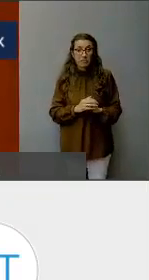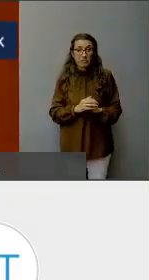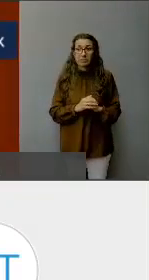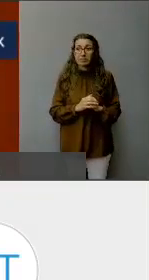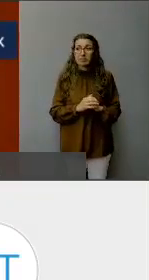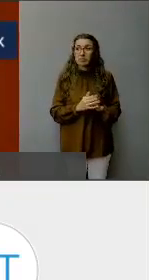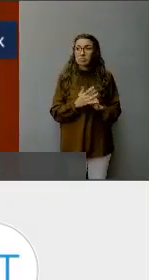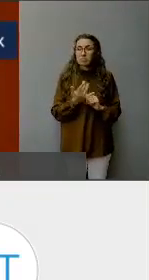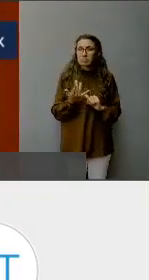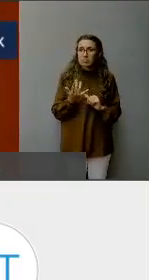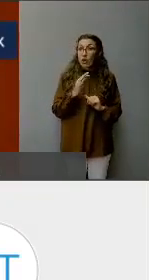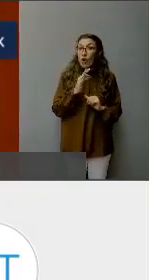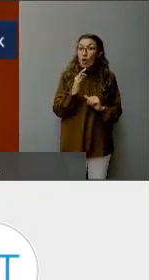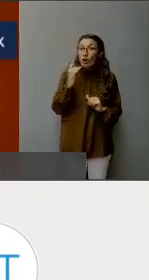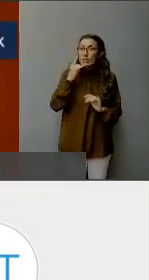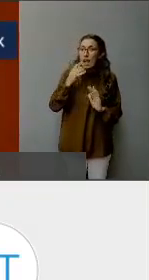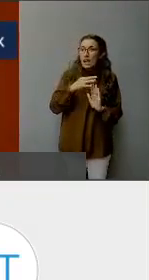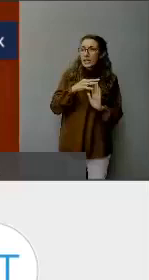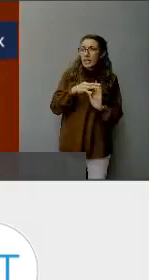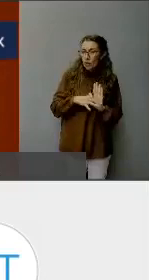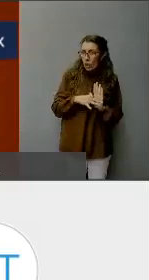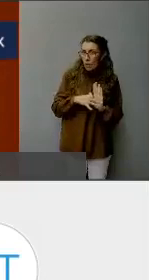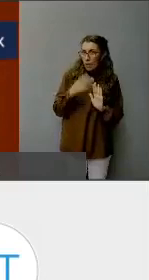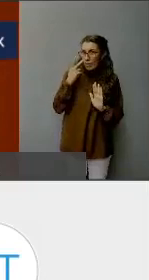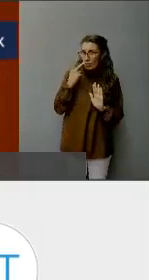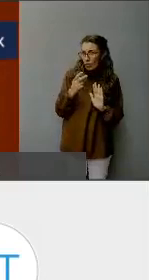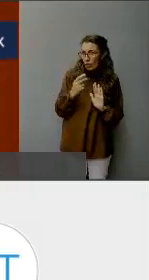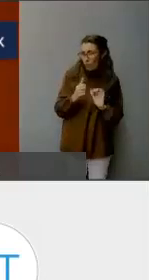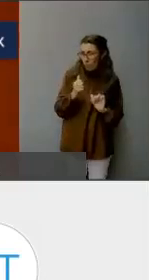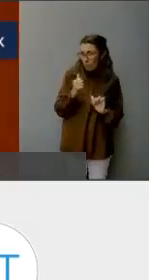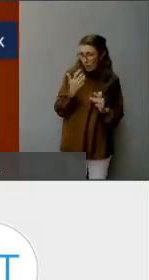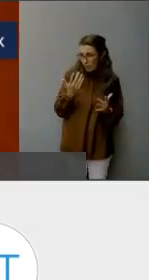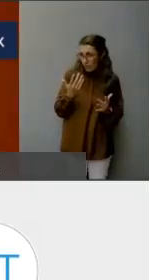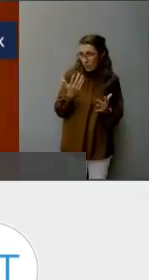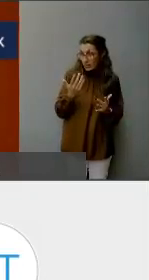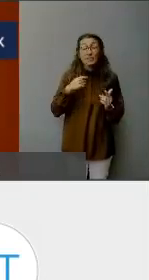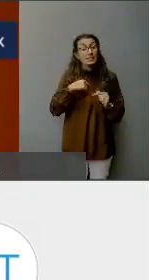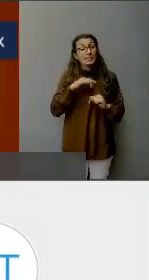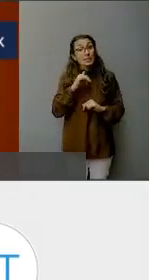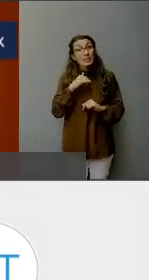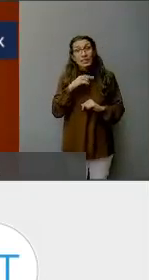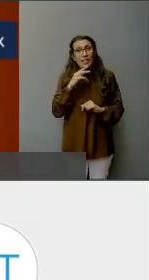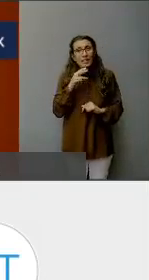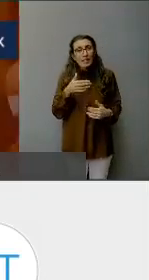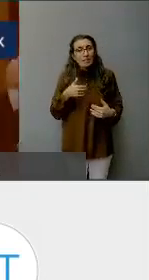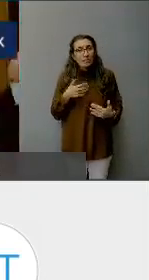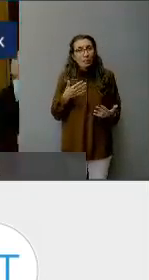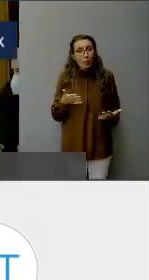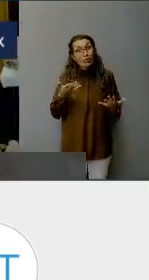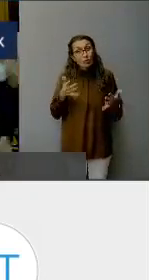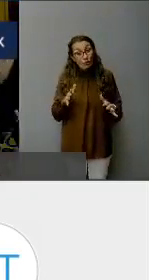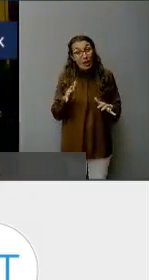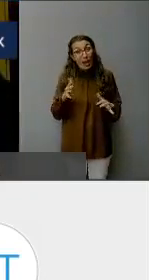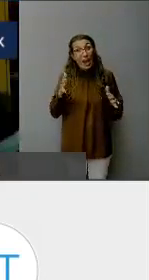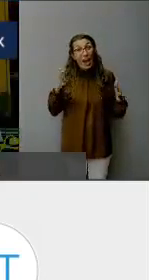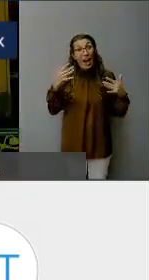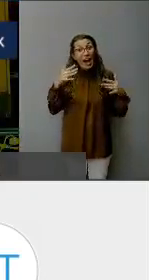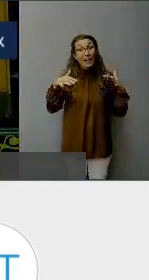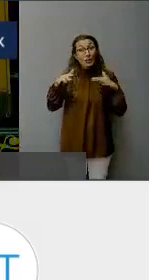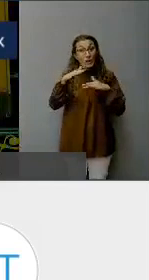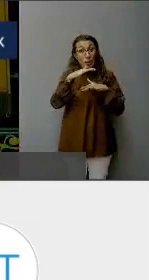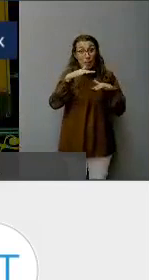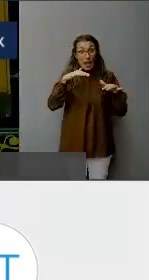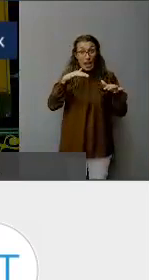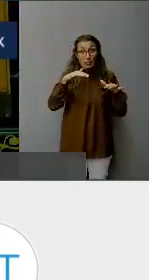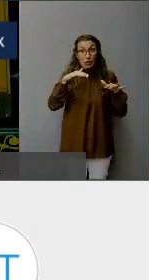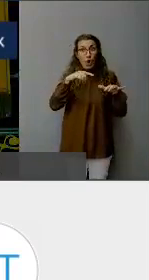preclusione o se c'è un regolamento che prevede abbiamo sì rispondo io considero dire abbiamo cambiato la reale 6 cosa che faremo di